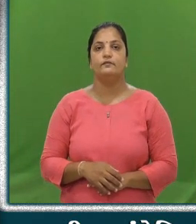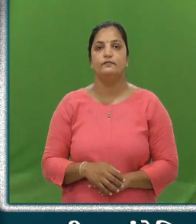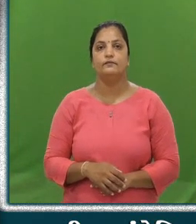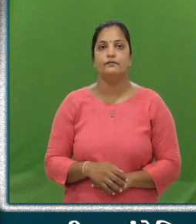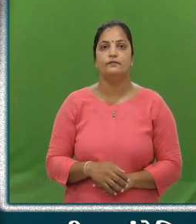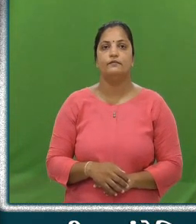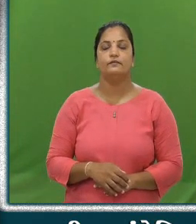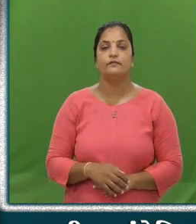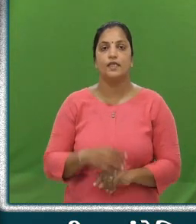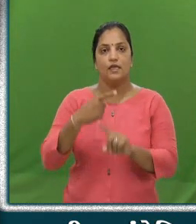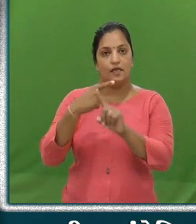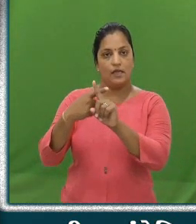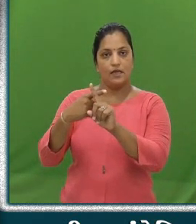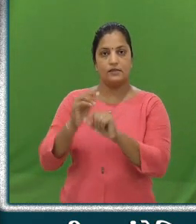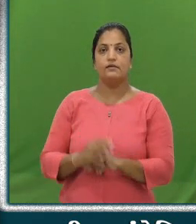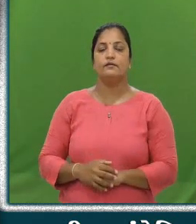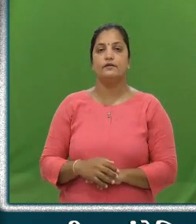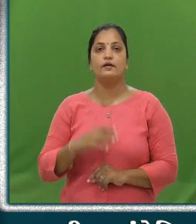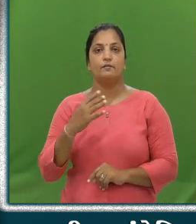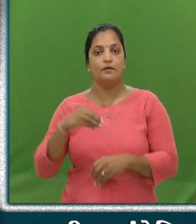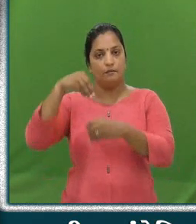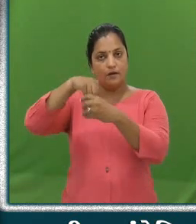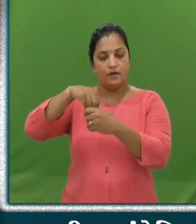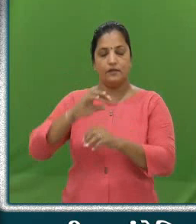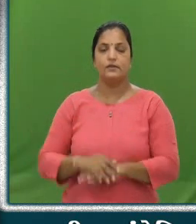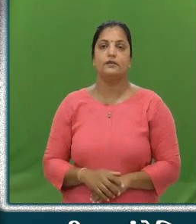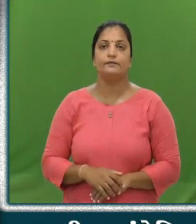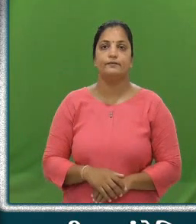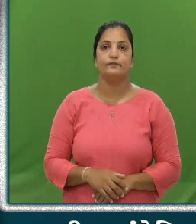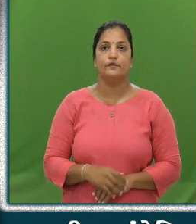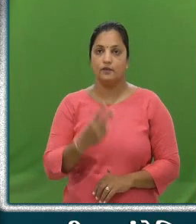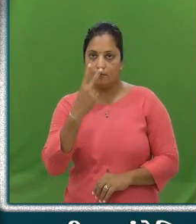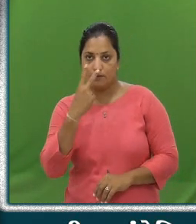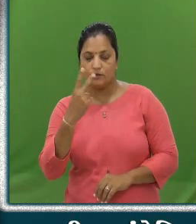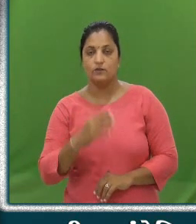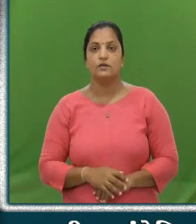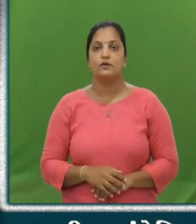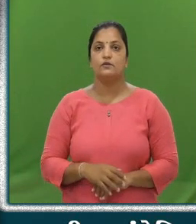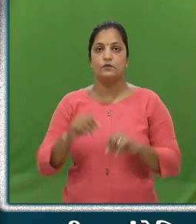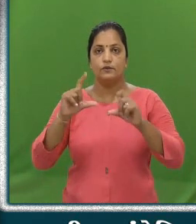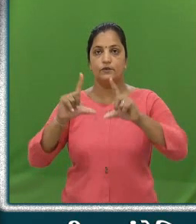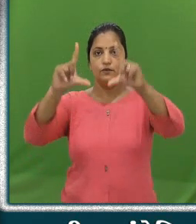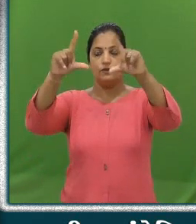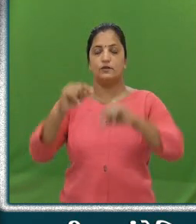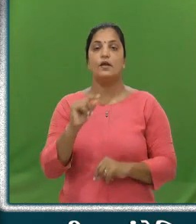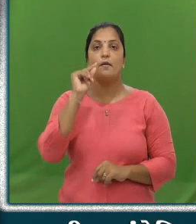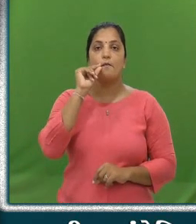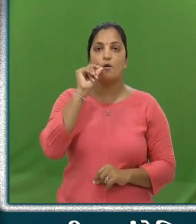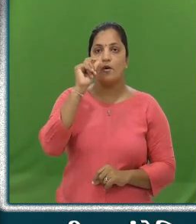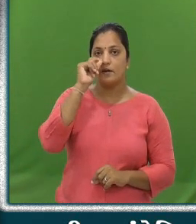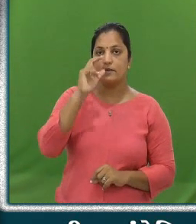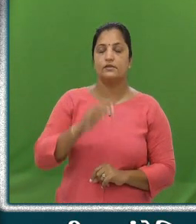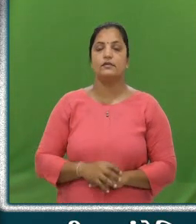બરોબર માતા પાસેથી એ એક્સ રંગસૂત્ર મેળવતા હોય છે તમે અહીં જોઈ શકો છો અહીં પુરુષ છે